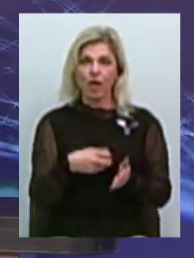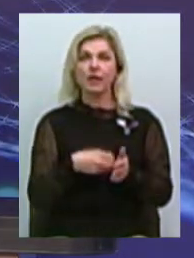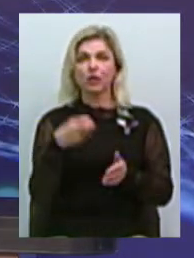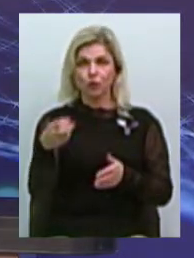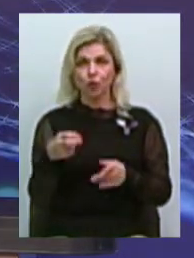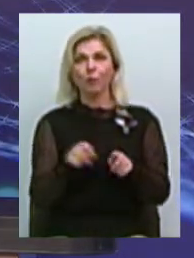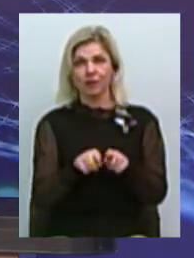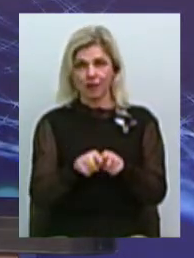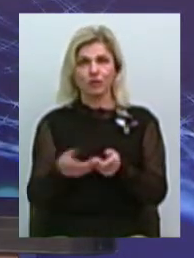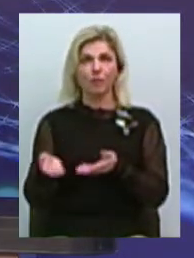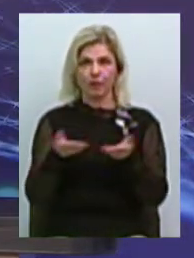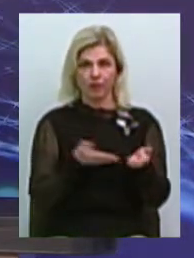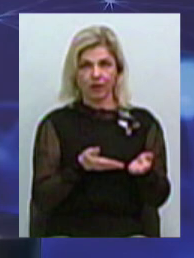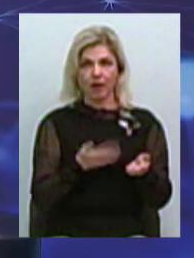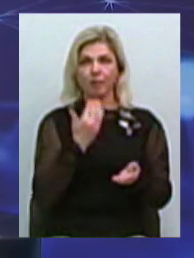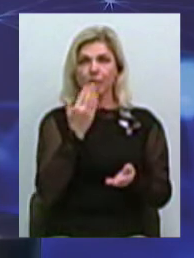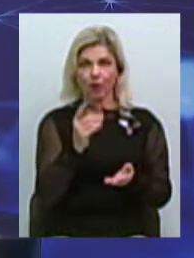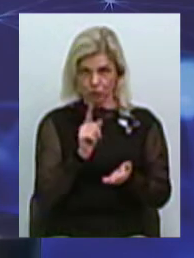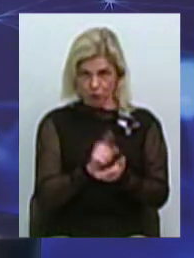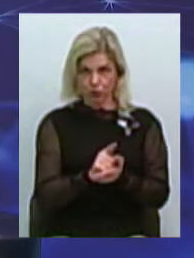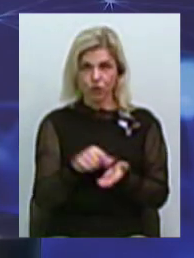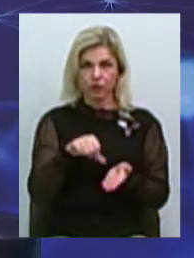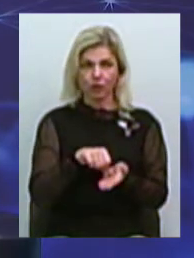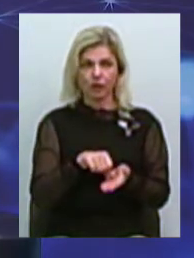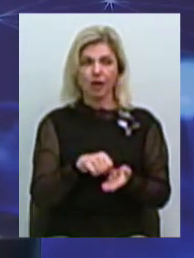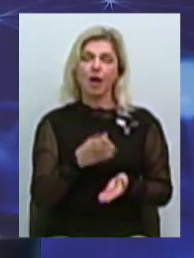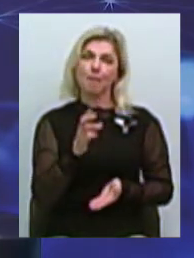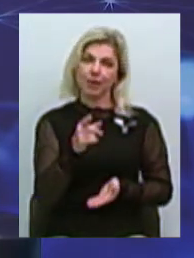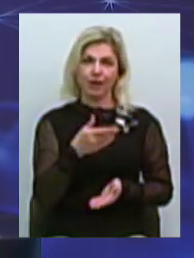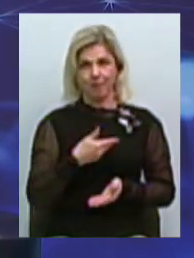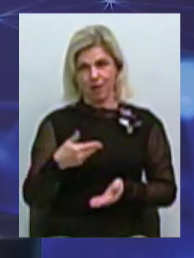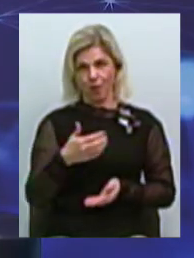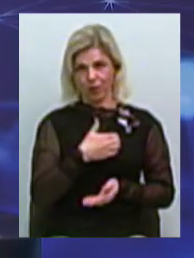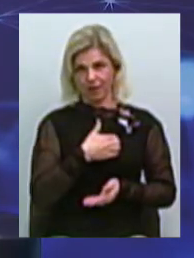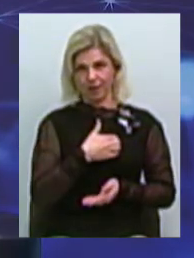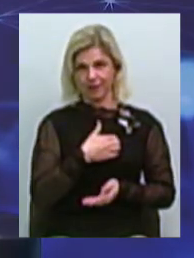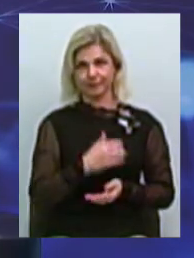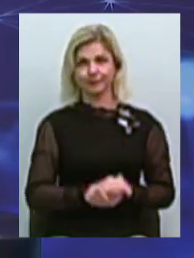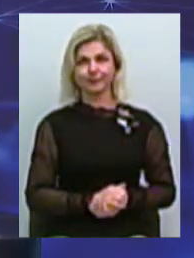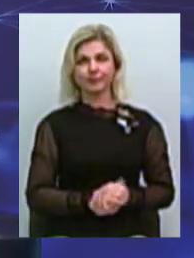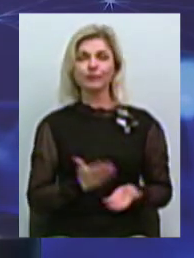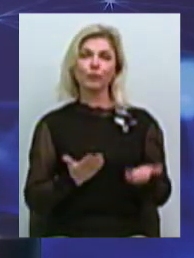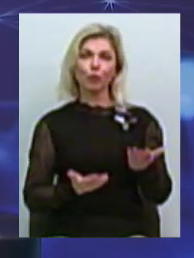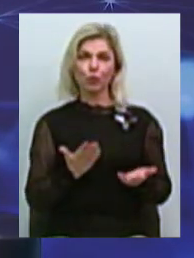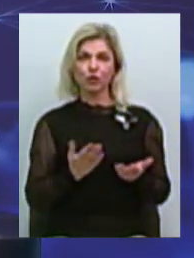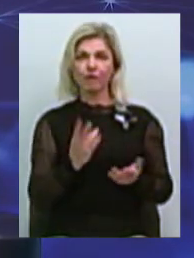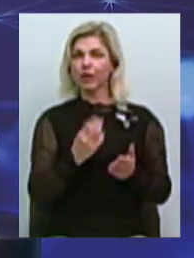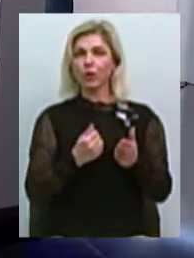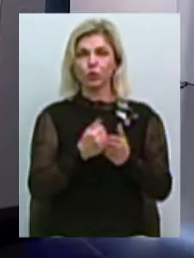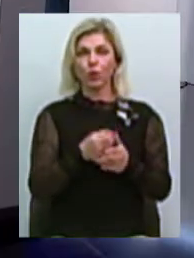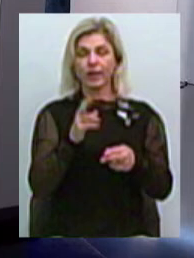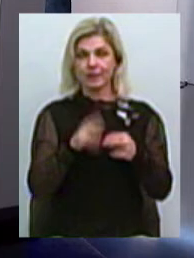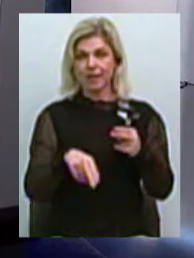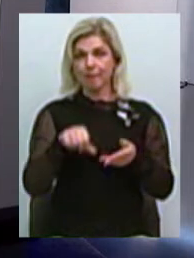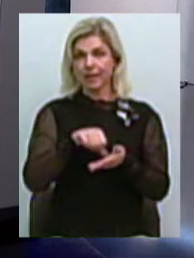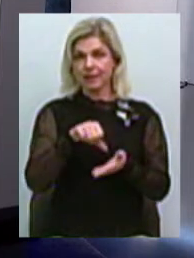само запрошували. А повинні долучатись? Ну, ми б хотіли, тому що, ви знаєте, можливо, не до кінця представники